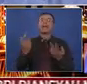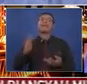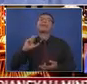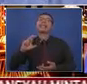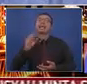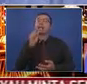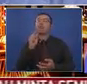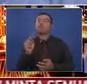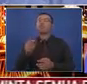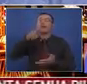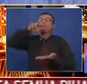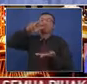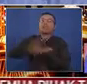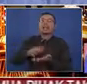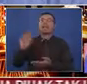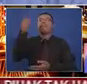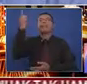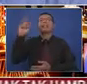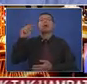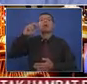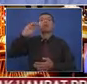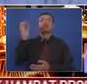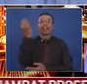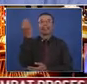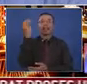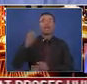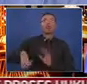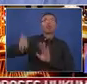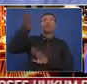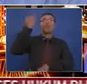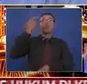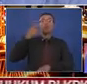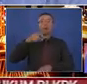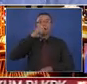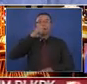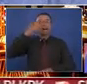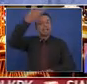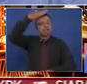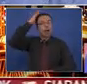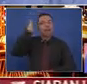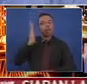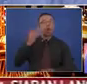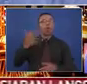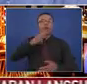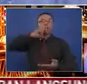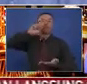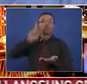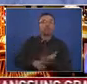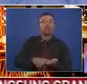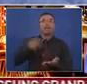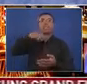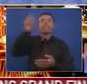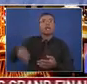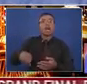menghadapi keputusan pemerintah pusat Kepres ini dari zaman Pak Harto yang sudah diputuskan termasuk dari baapenas